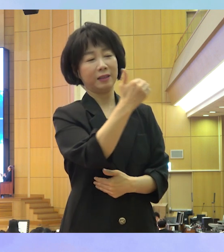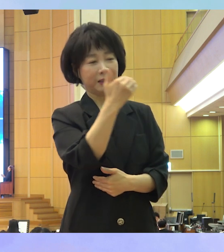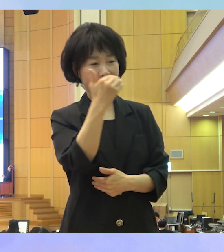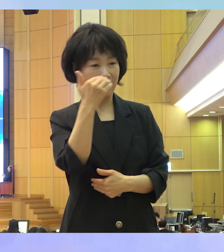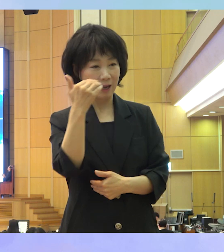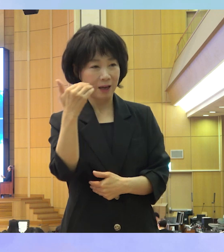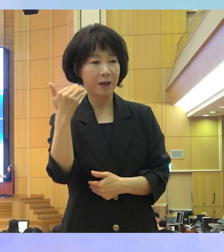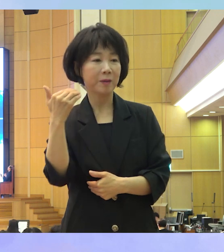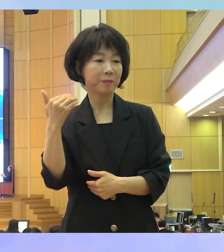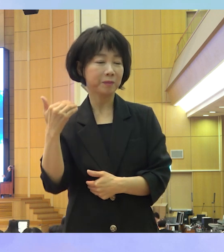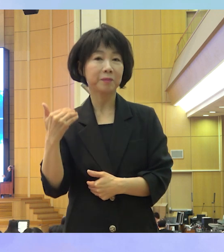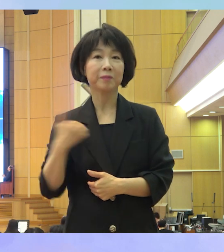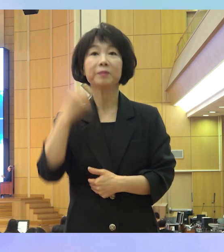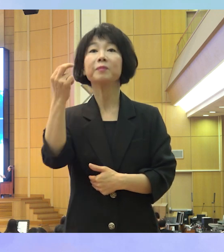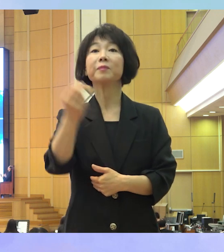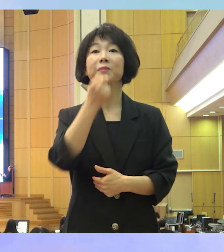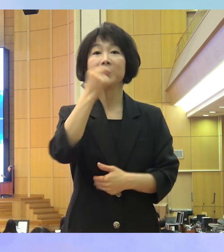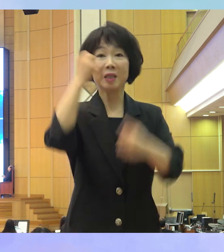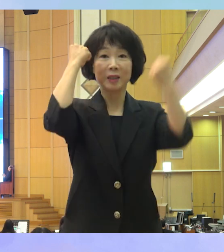가득해.